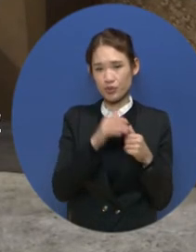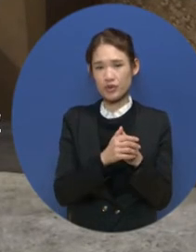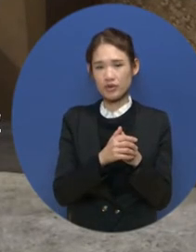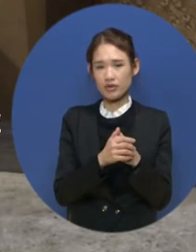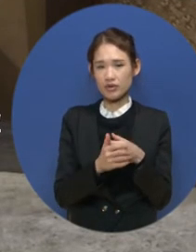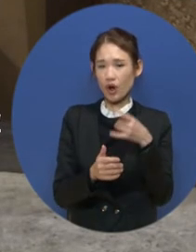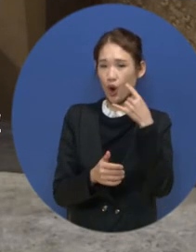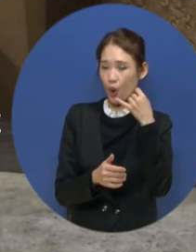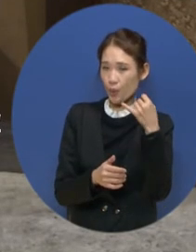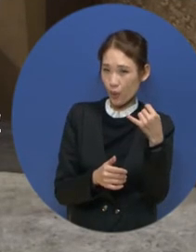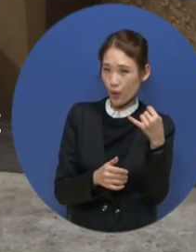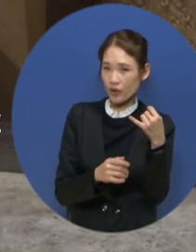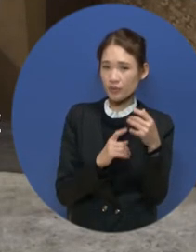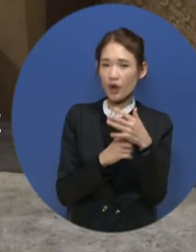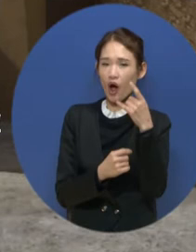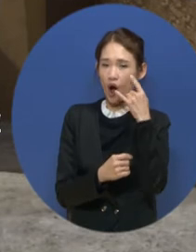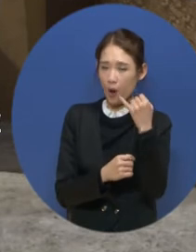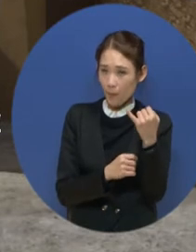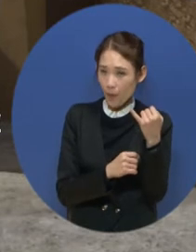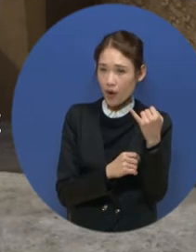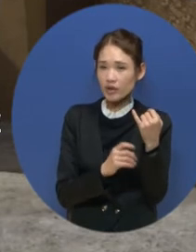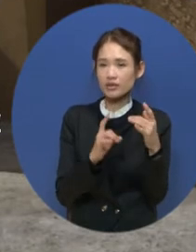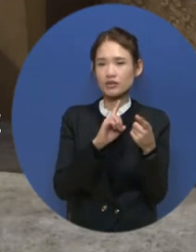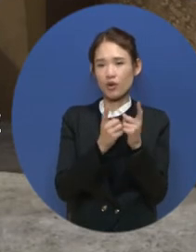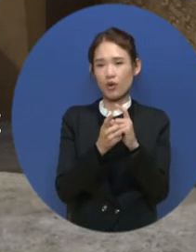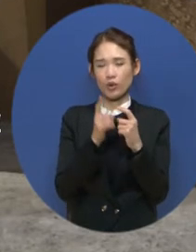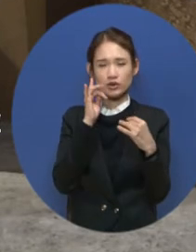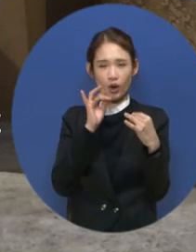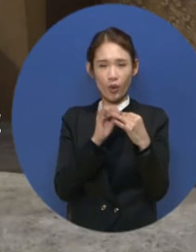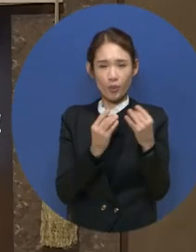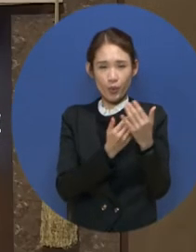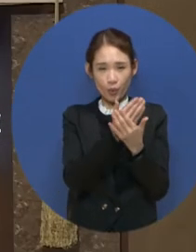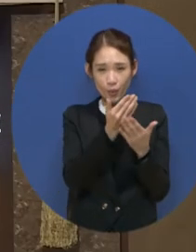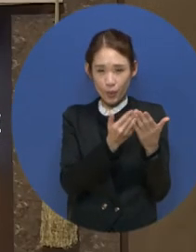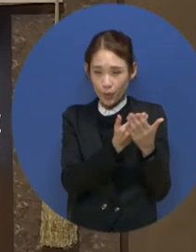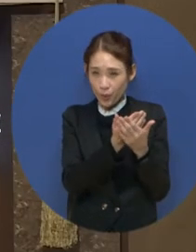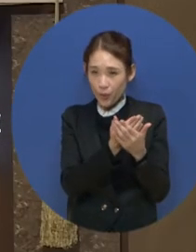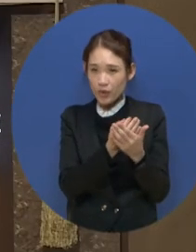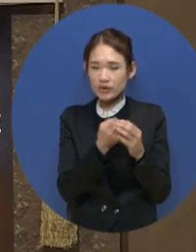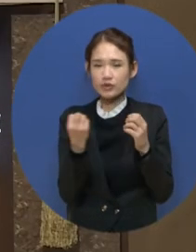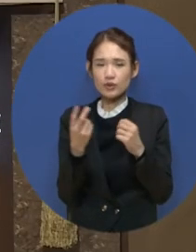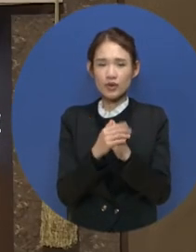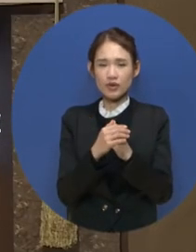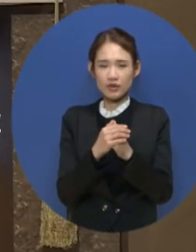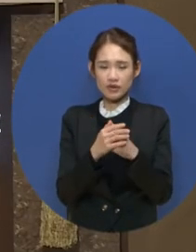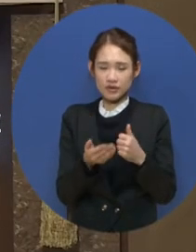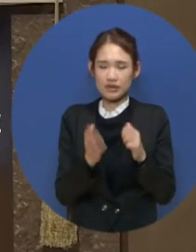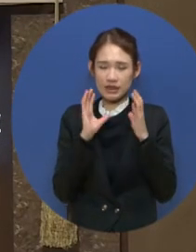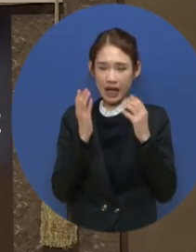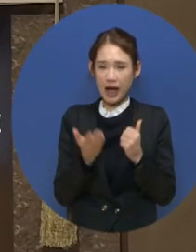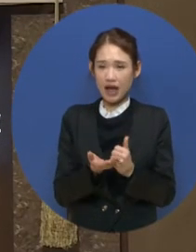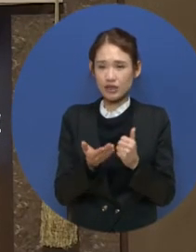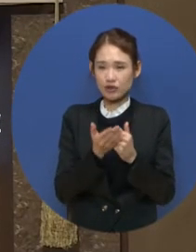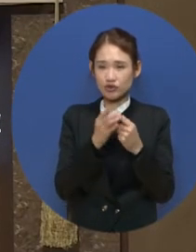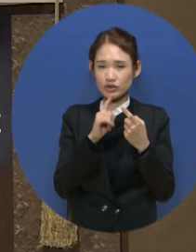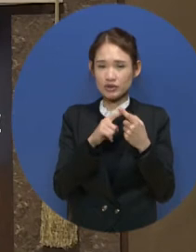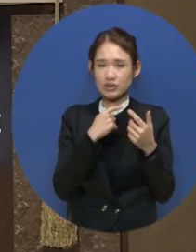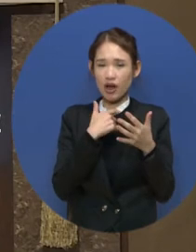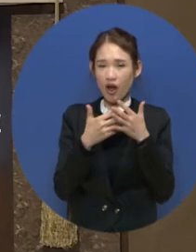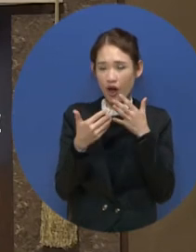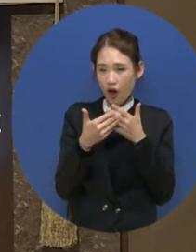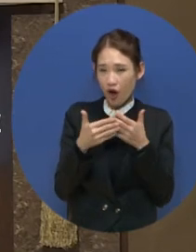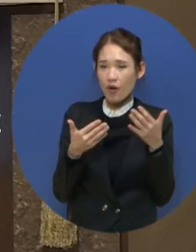어머님들은 어머님들 끼리 정보도 또 공유하면서 서로 또 이렇게 양육에 대해서 서로 경험을